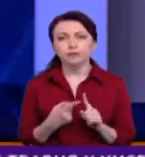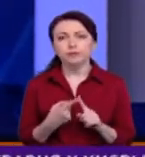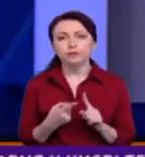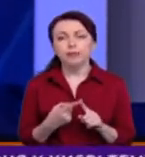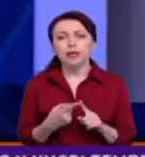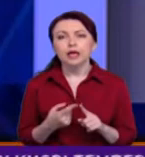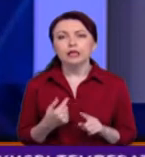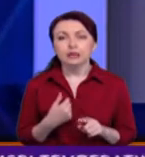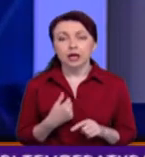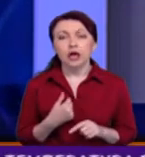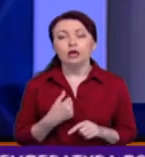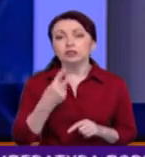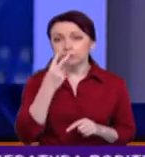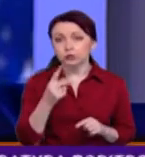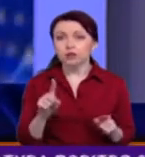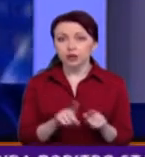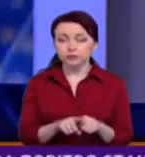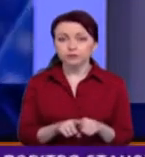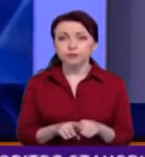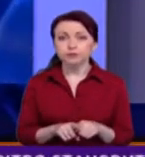Я дивлюсь так, що